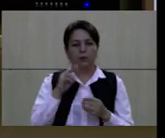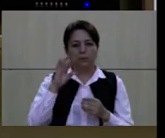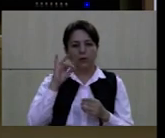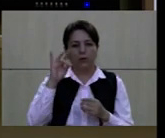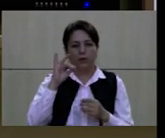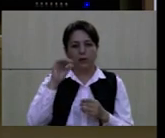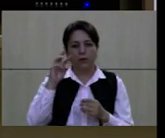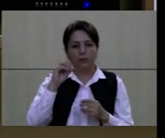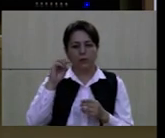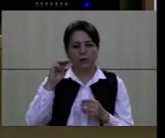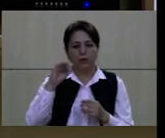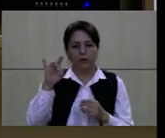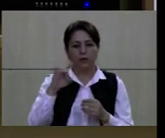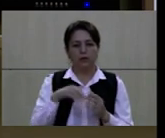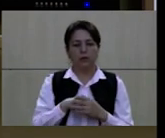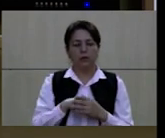perimetri